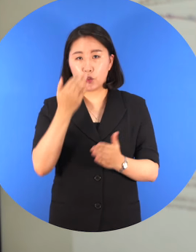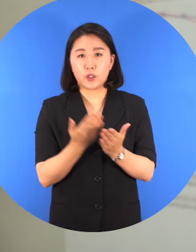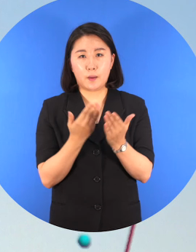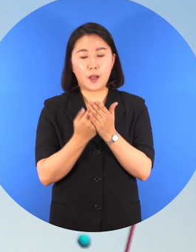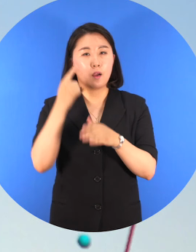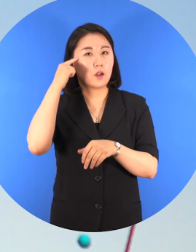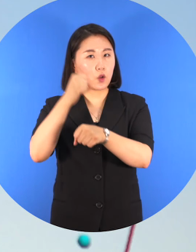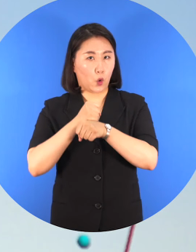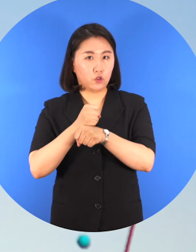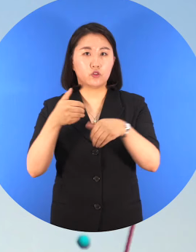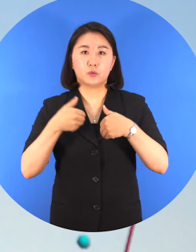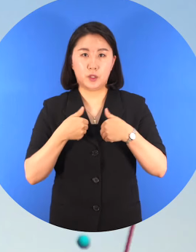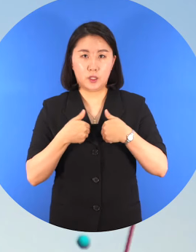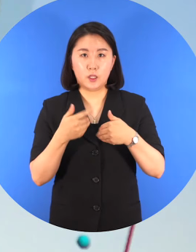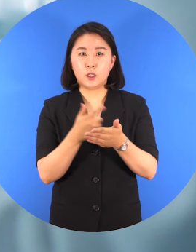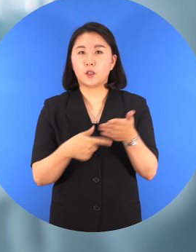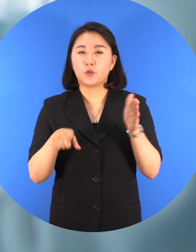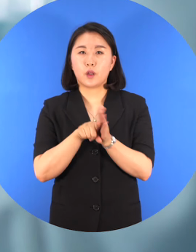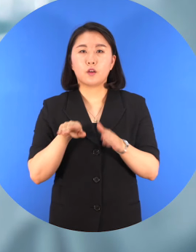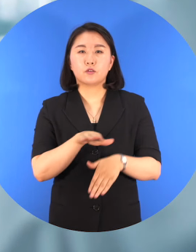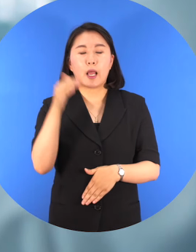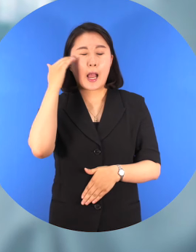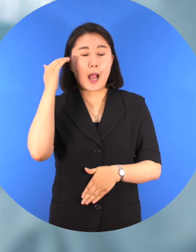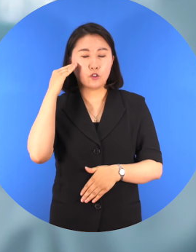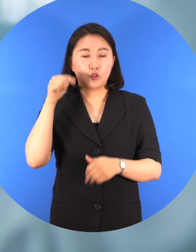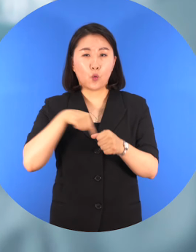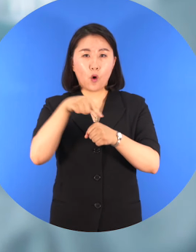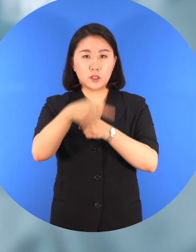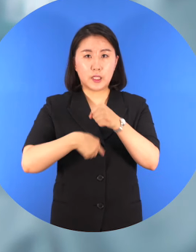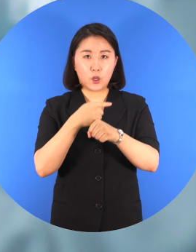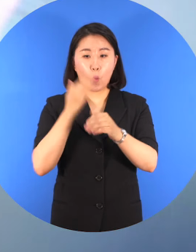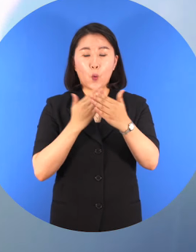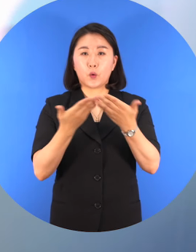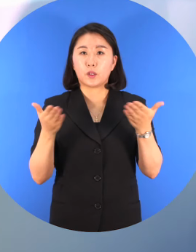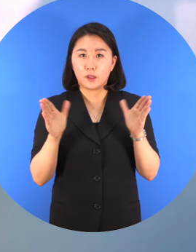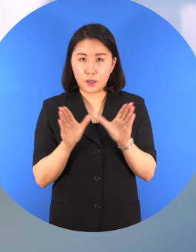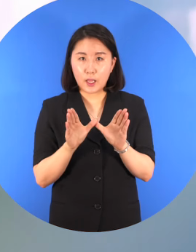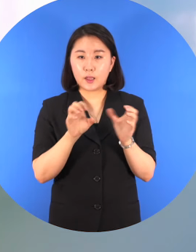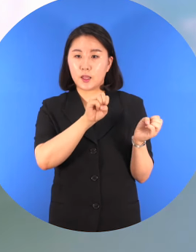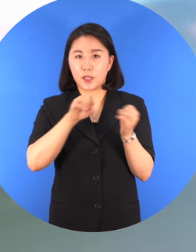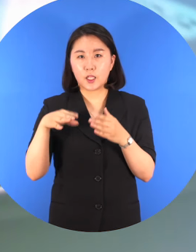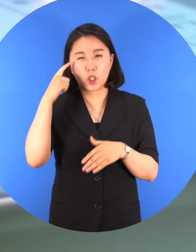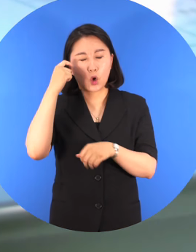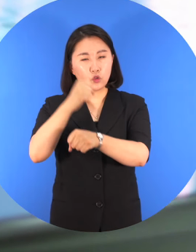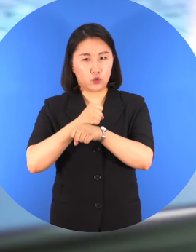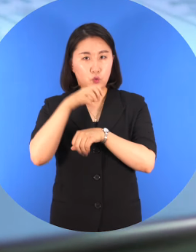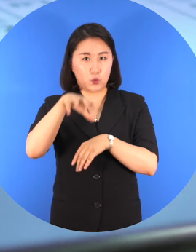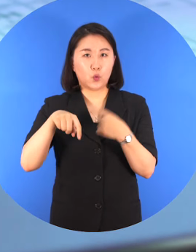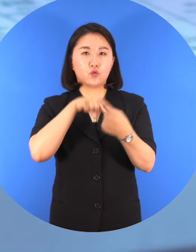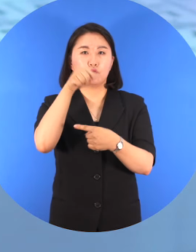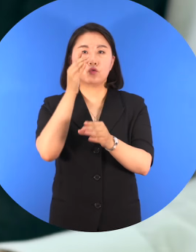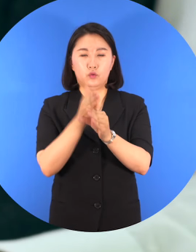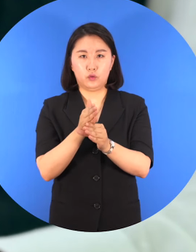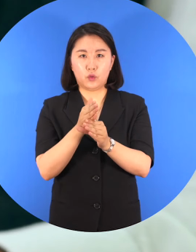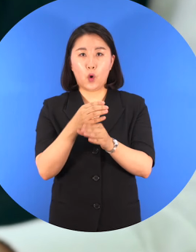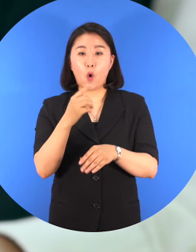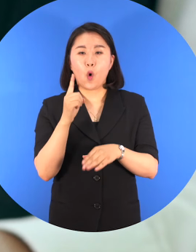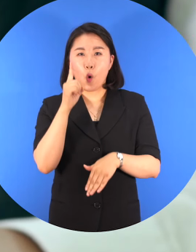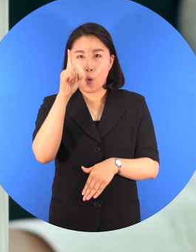개발과 연구가 필요합니다. 이를 위해 우리 한국원자력환경공단은 방사성 폐기물 연구소를 운영하고 있으며